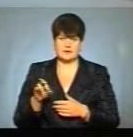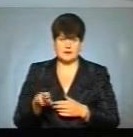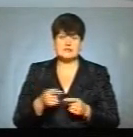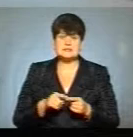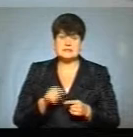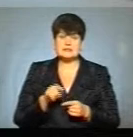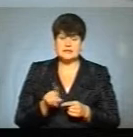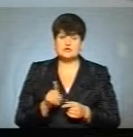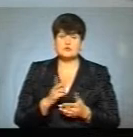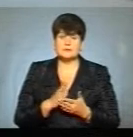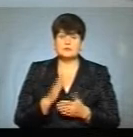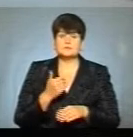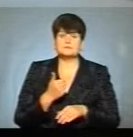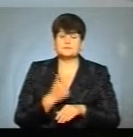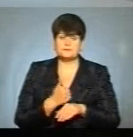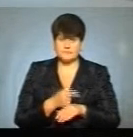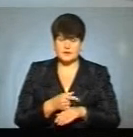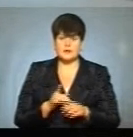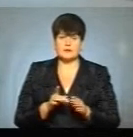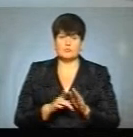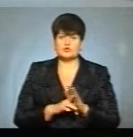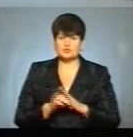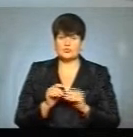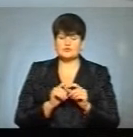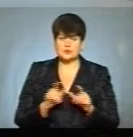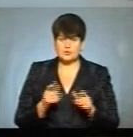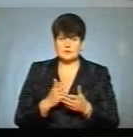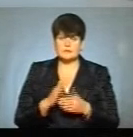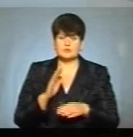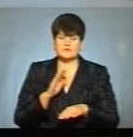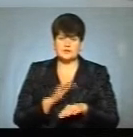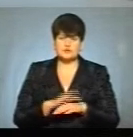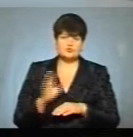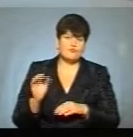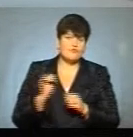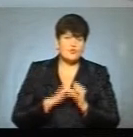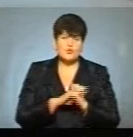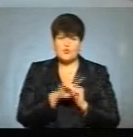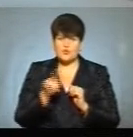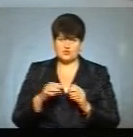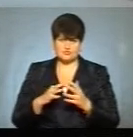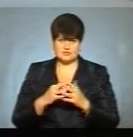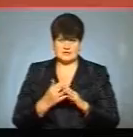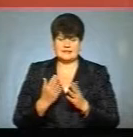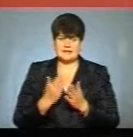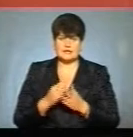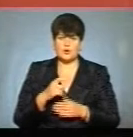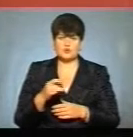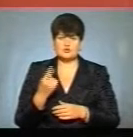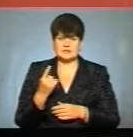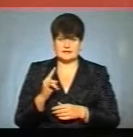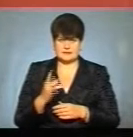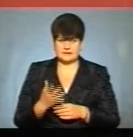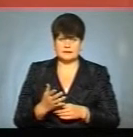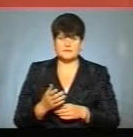бути в пріоритеті, і початкові школи мали би фактично бути у кожному селі, де є хоча б одна дитина. Ви